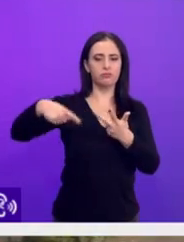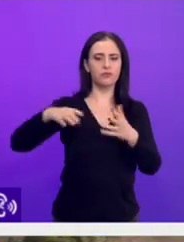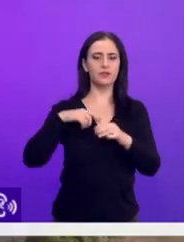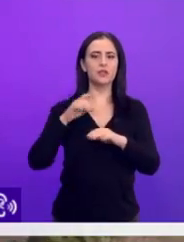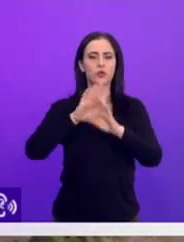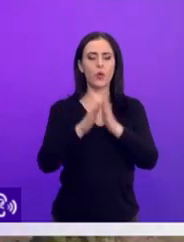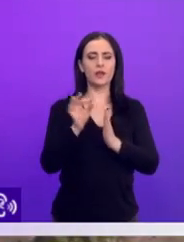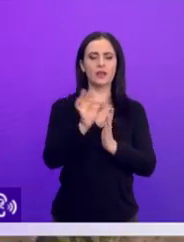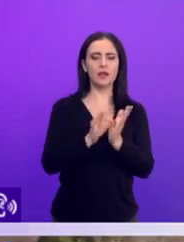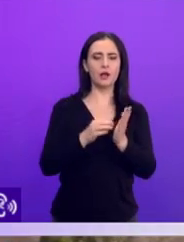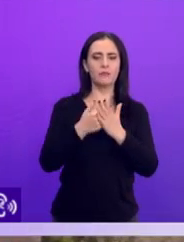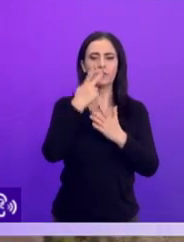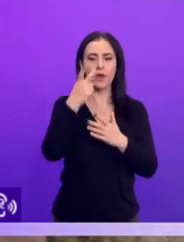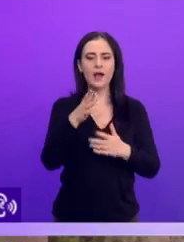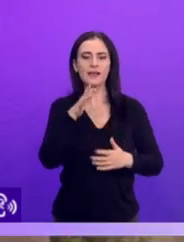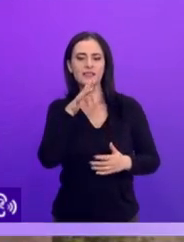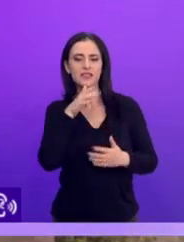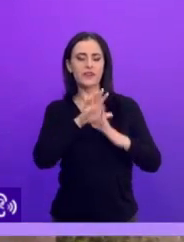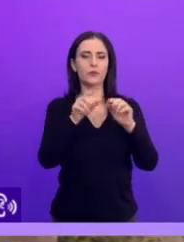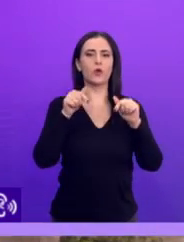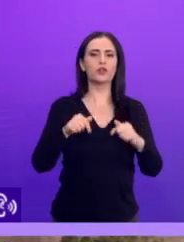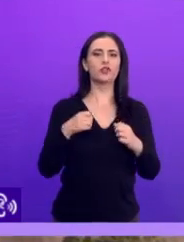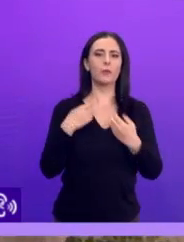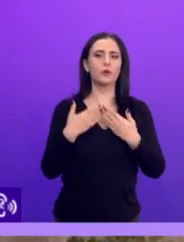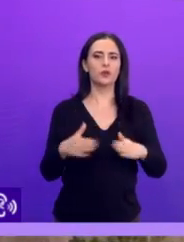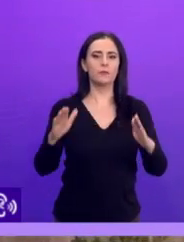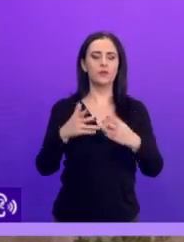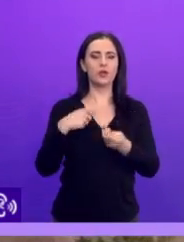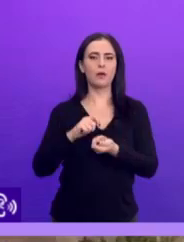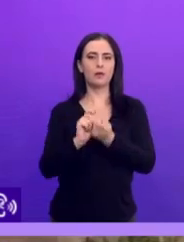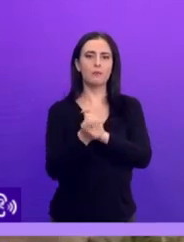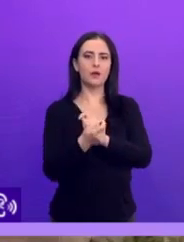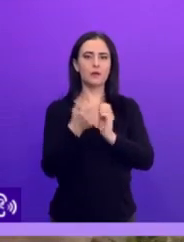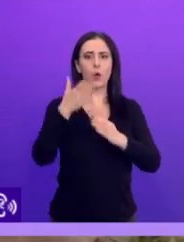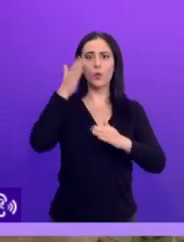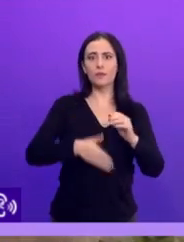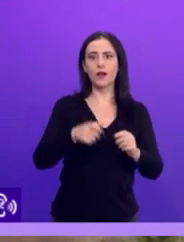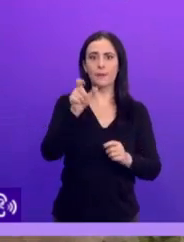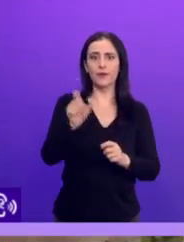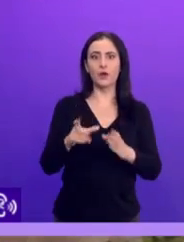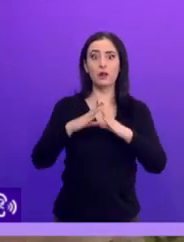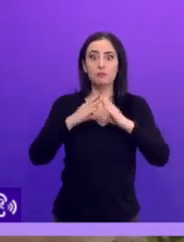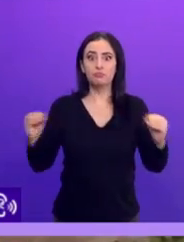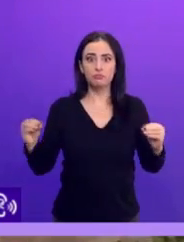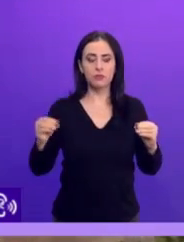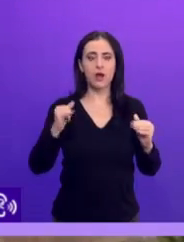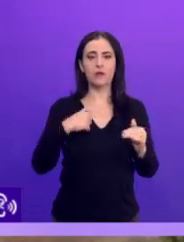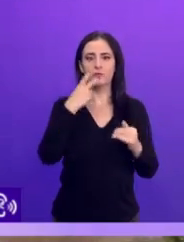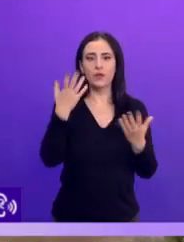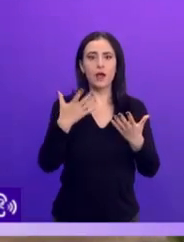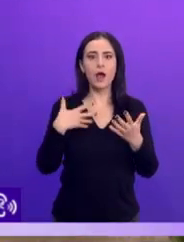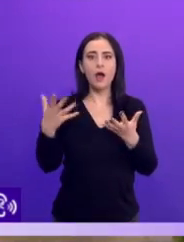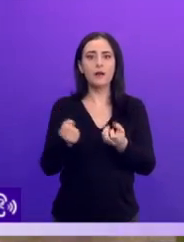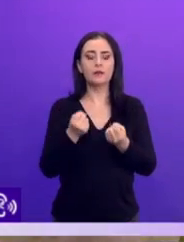acolo pentru a interveni. După cum spuneai și tu, încă sunt căutări pentru ultima persoană dispărută. Vedem deasupra că